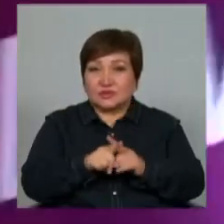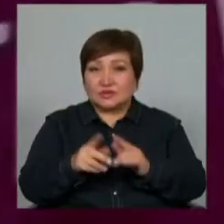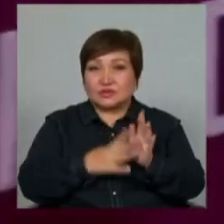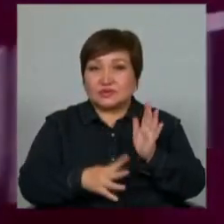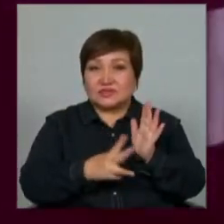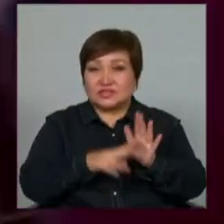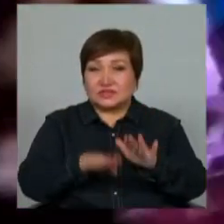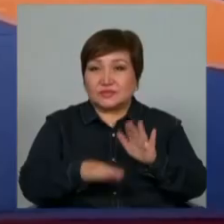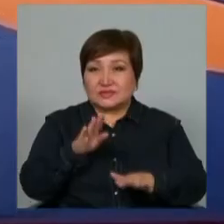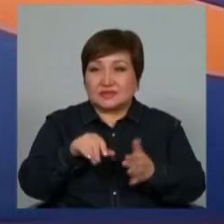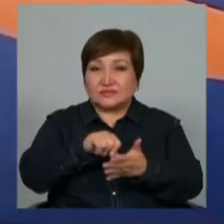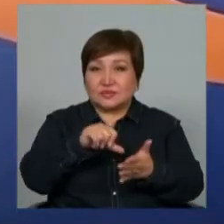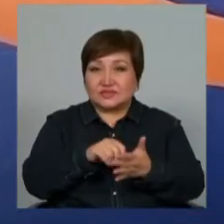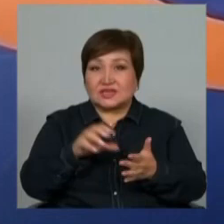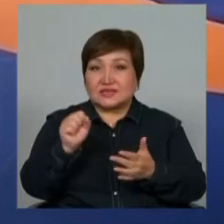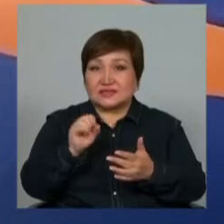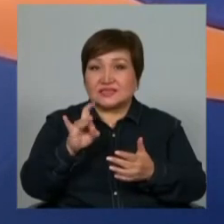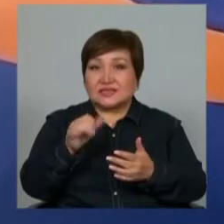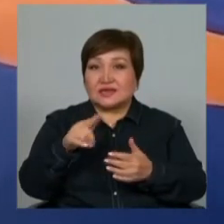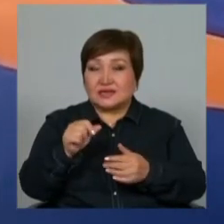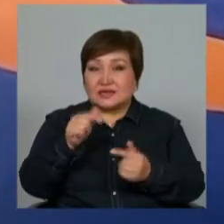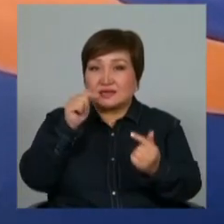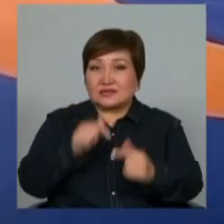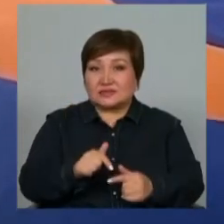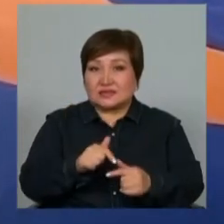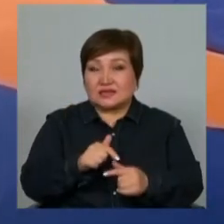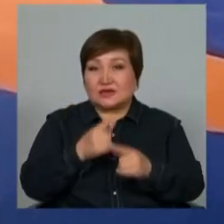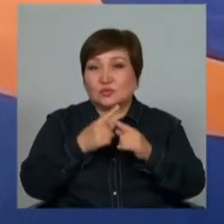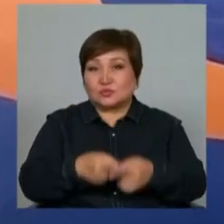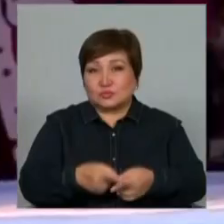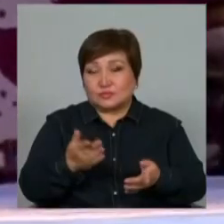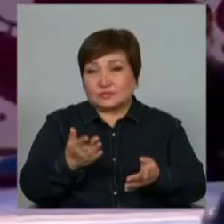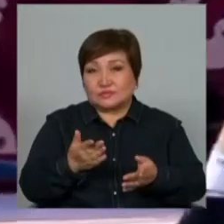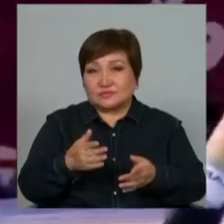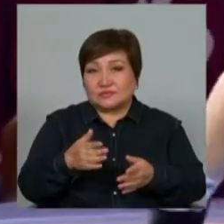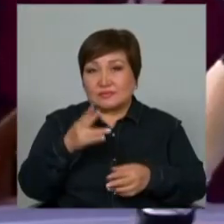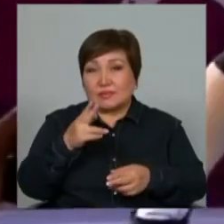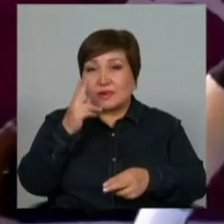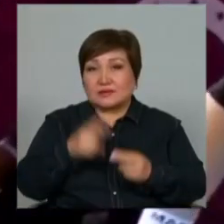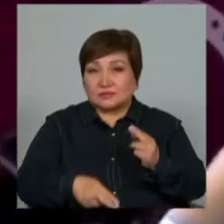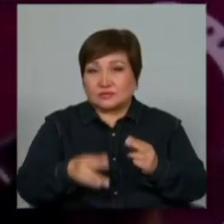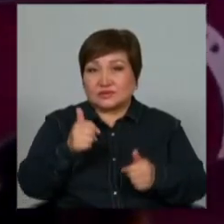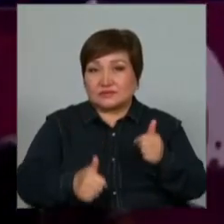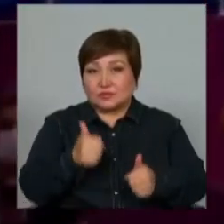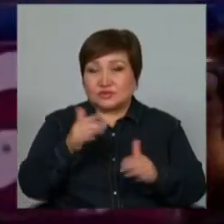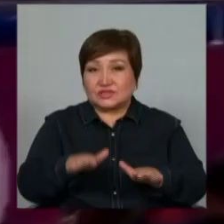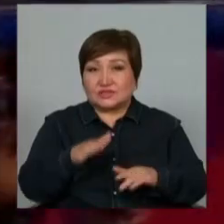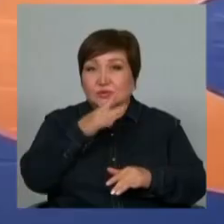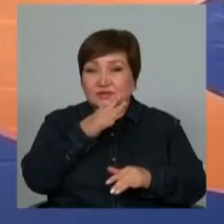түскен Әлшер Ерғали да қарсыласына жол беріп, жарыста аяқтады. Айта кетейік, бүгін жергілікті уақытпен